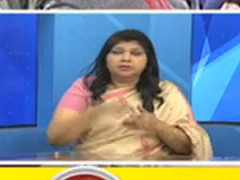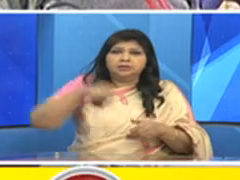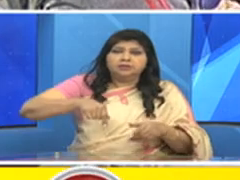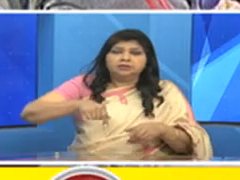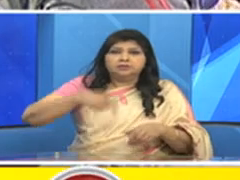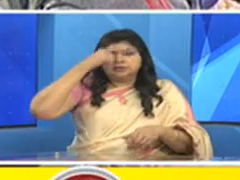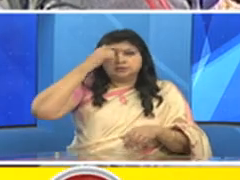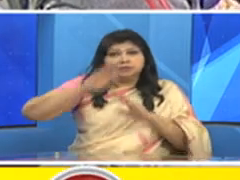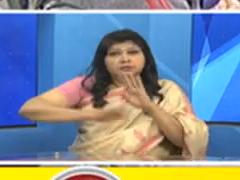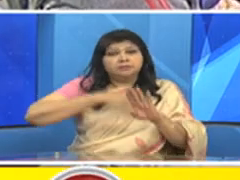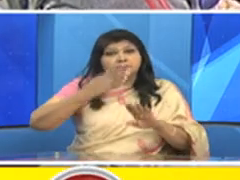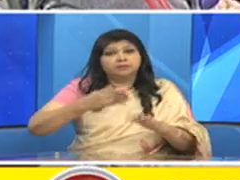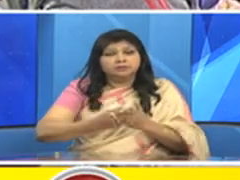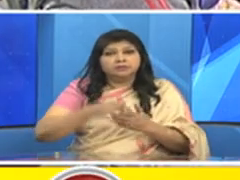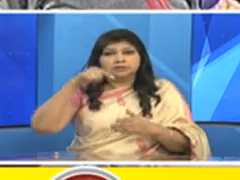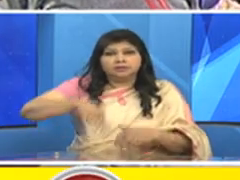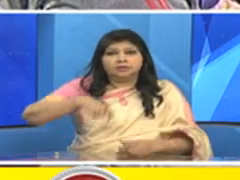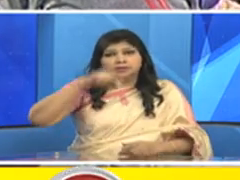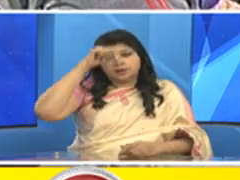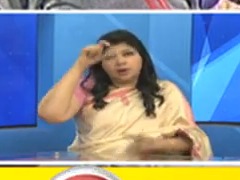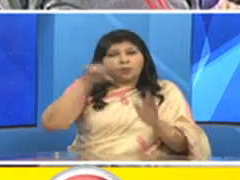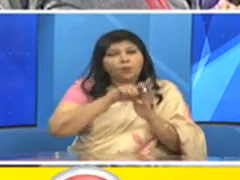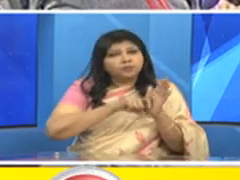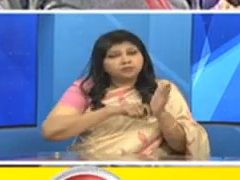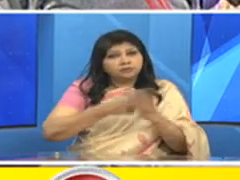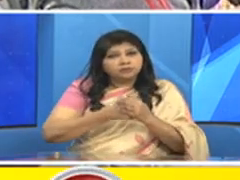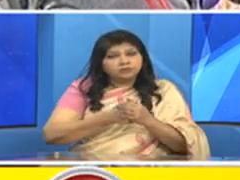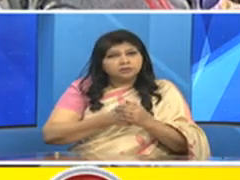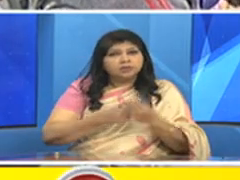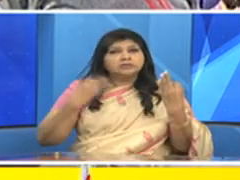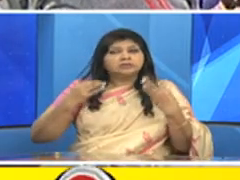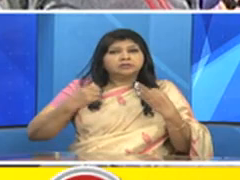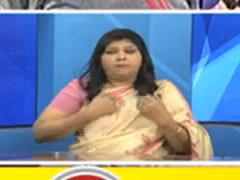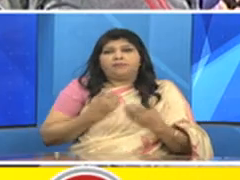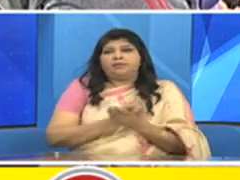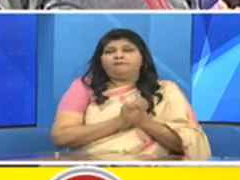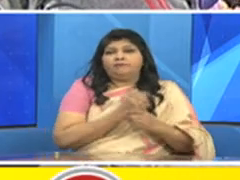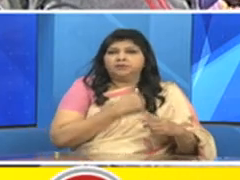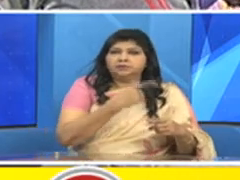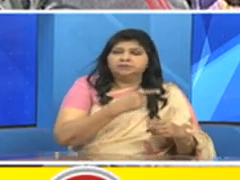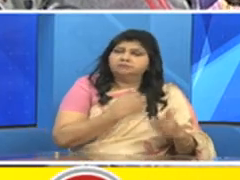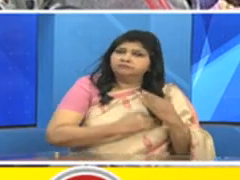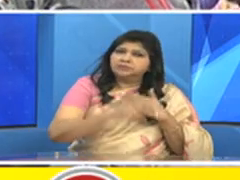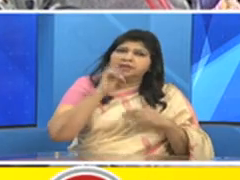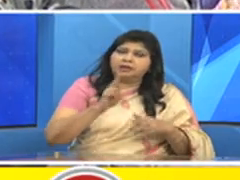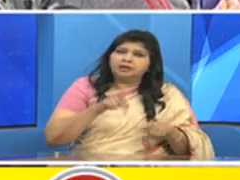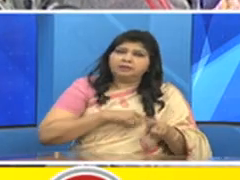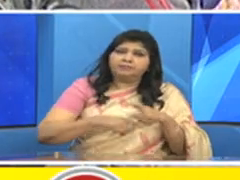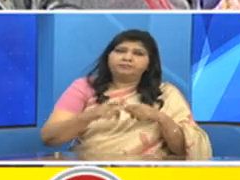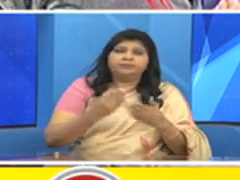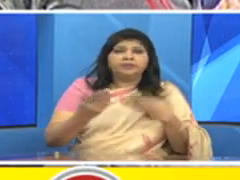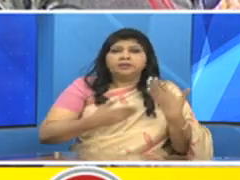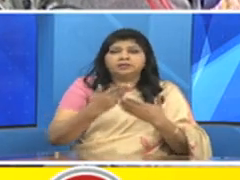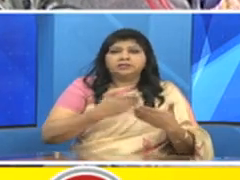लेकिन इतने कष्ट के बावजूद भारतीय संविधान और संस्कृति के प्रति उनका विश्वास अडिग बना रहा। और